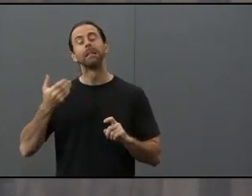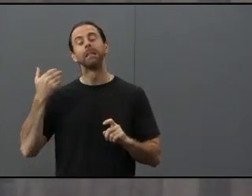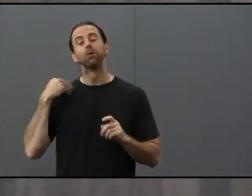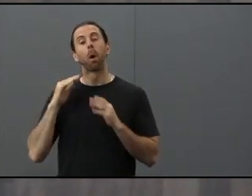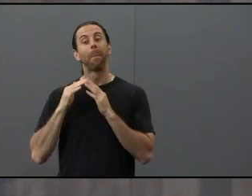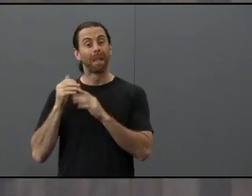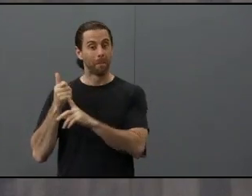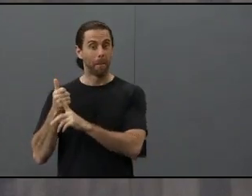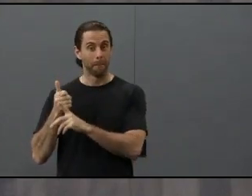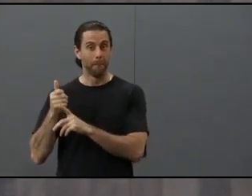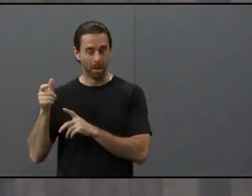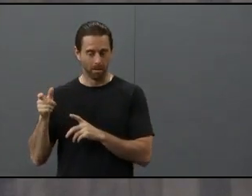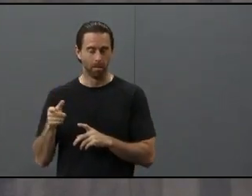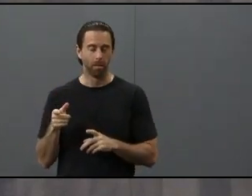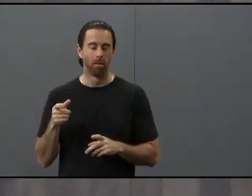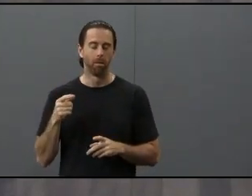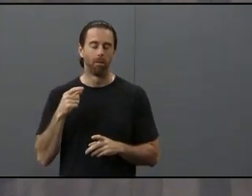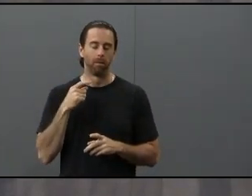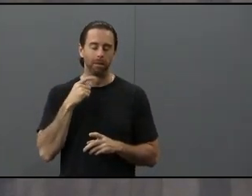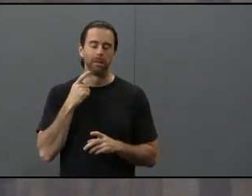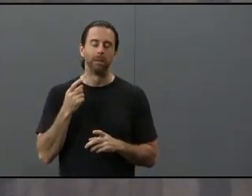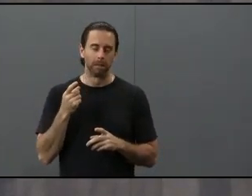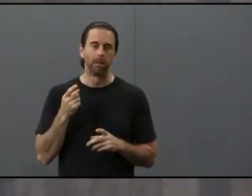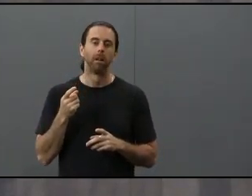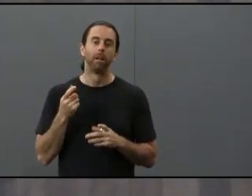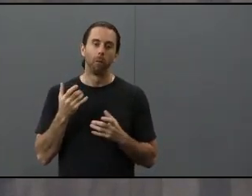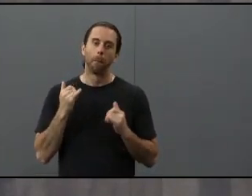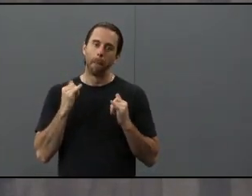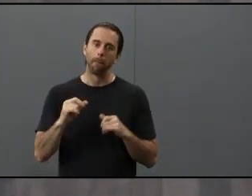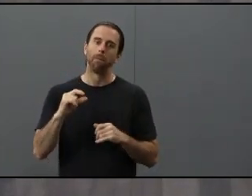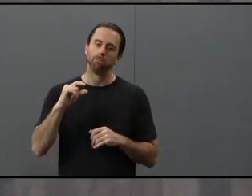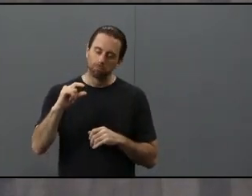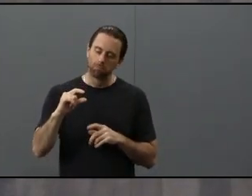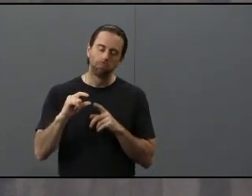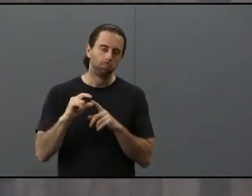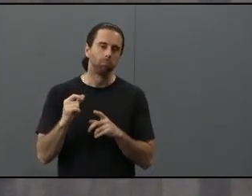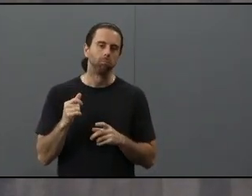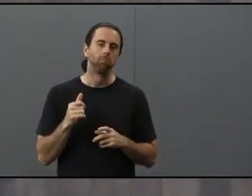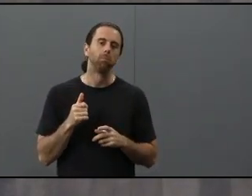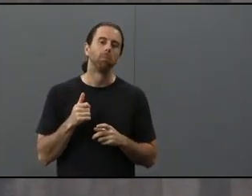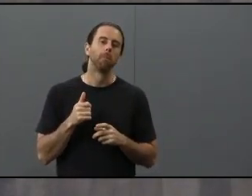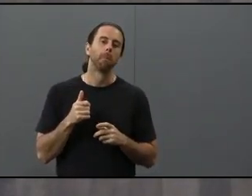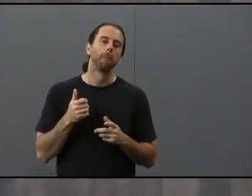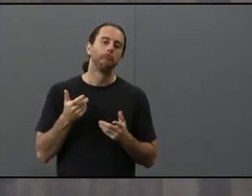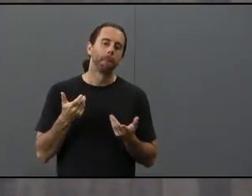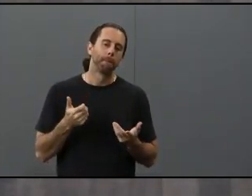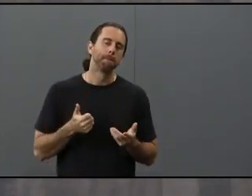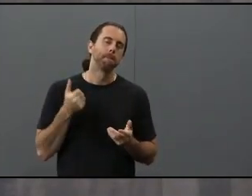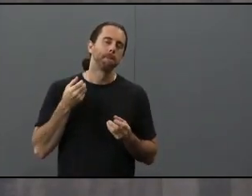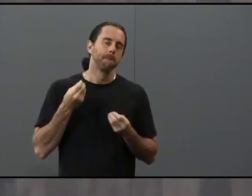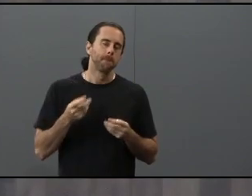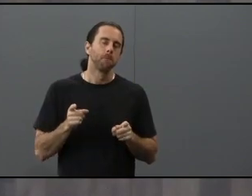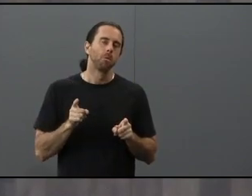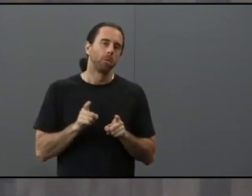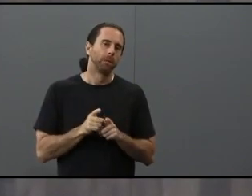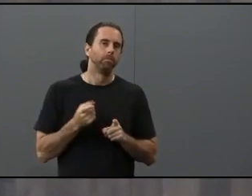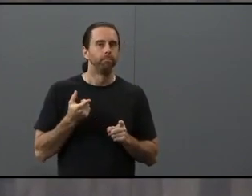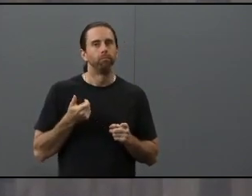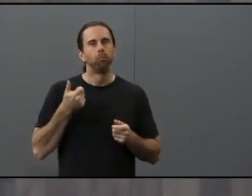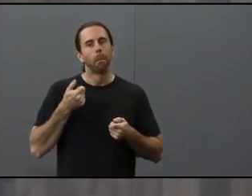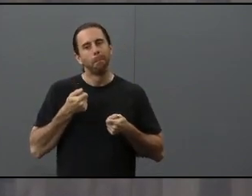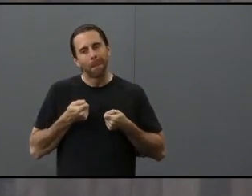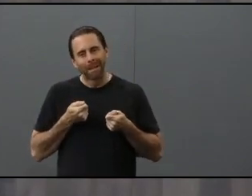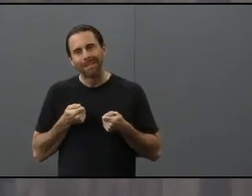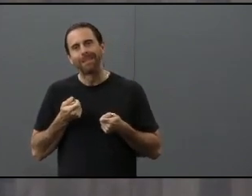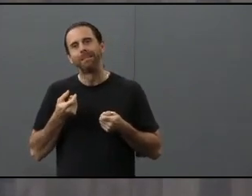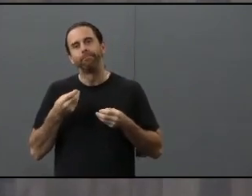l'urbanisme confirme en opinant de la tête donc effectivement on veut s'assurer d'être beaucoup plus laxiste puis de donner une plus grande maîtrise des terrains